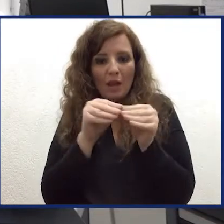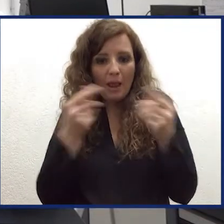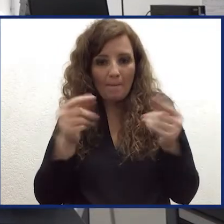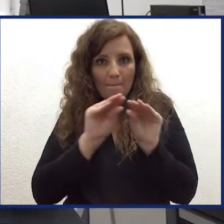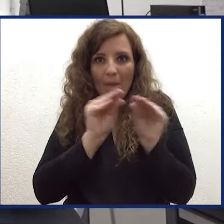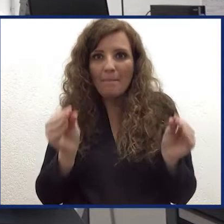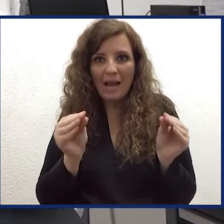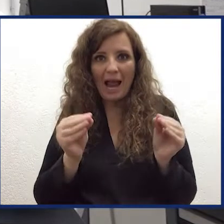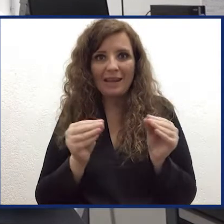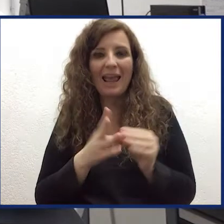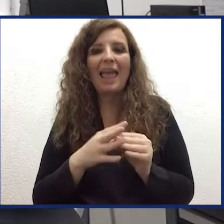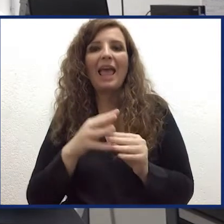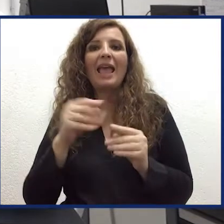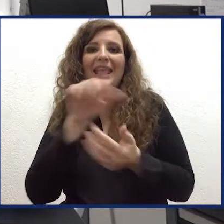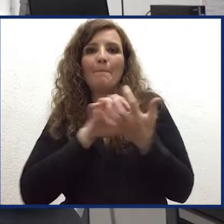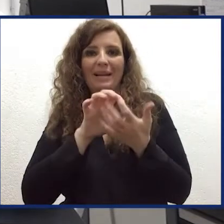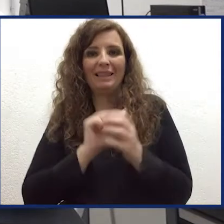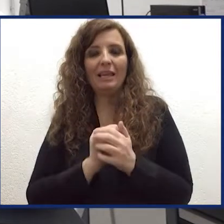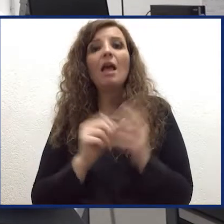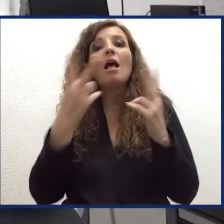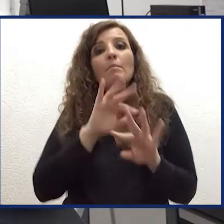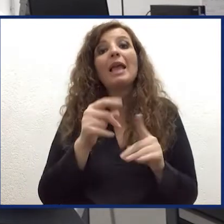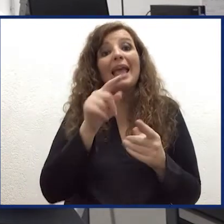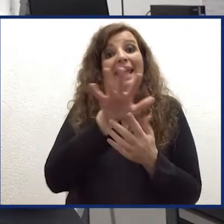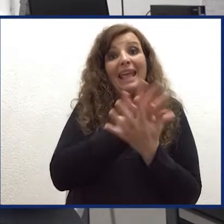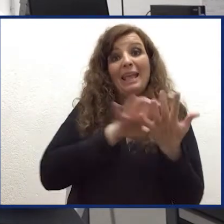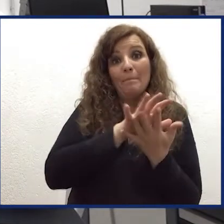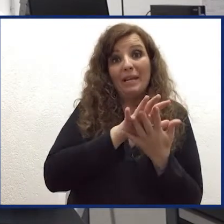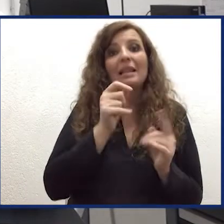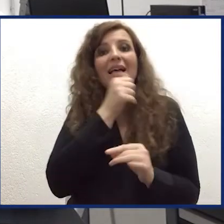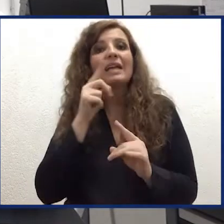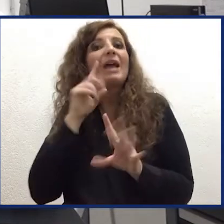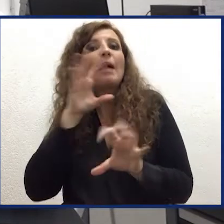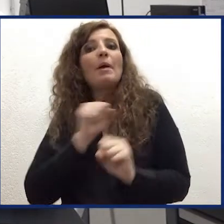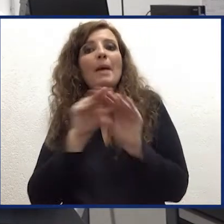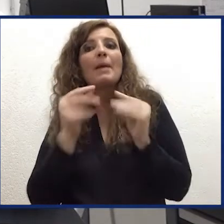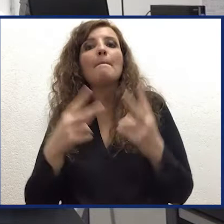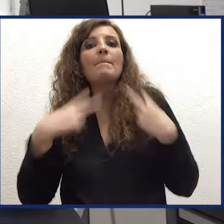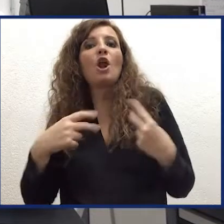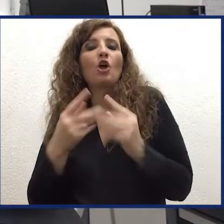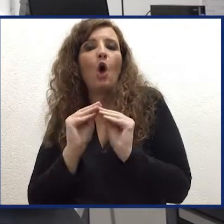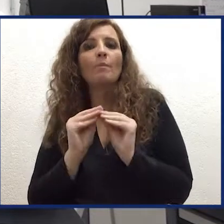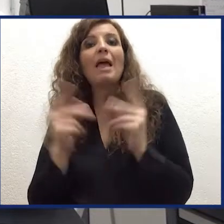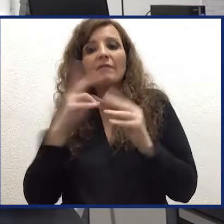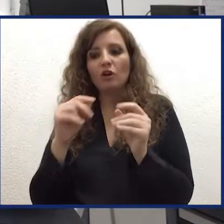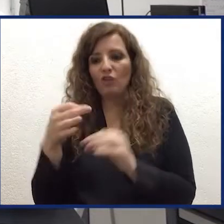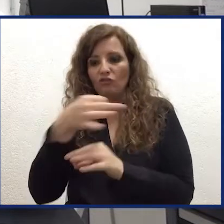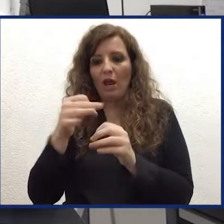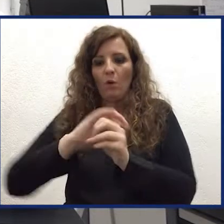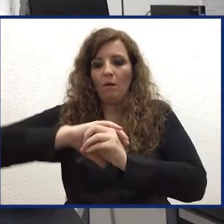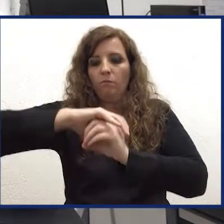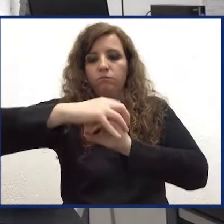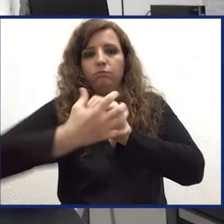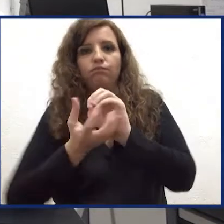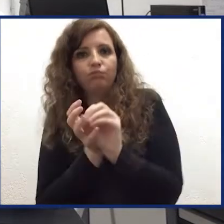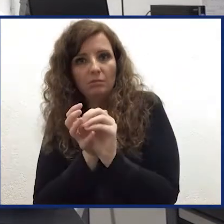capire che cos'è una membrana bioibrida bisogna fare riferimento a una membrana biologica. La membrana biologica è un involucro che circonda la